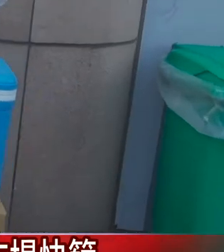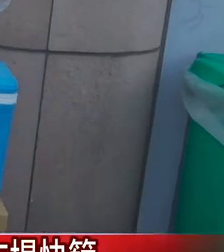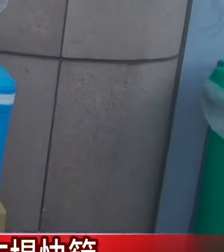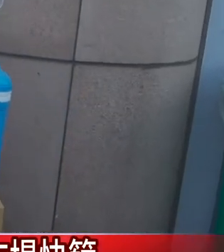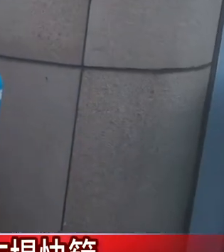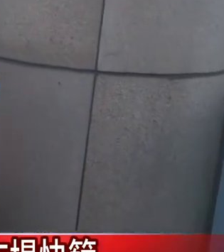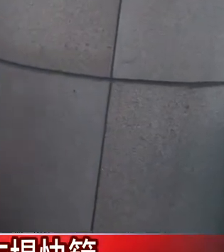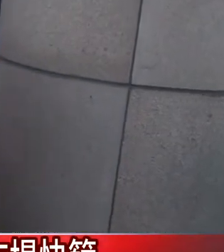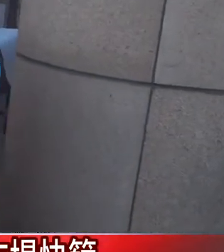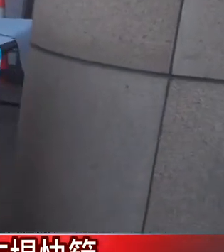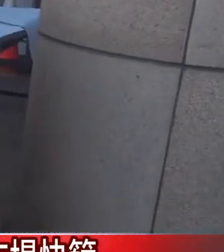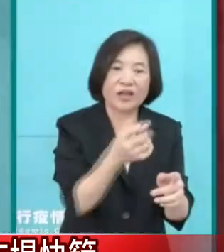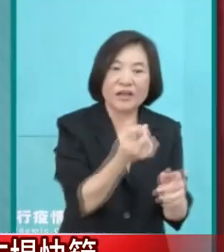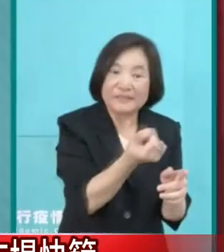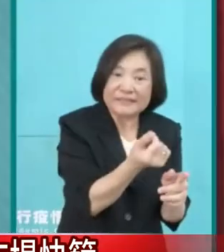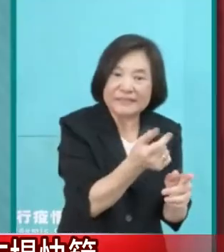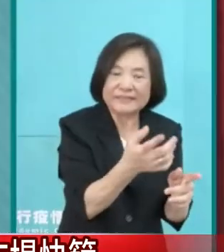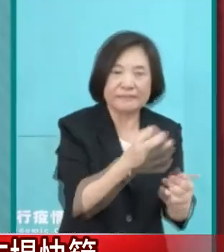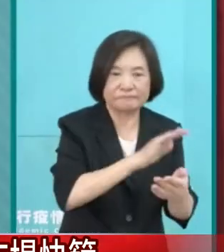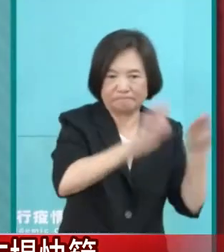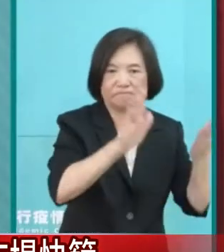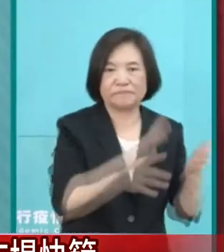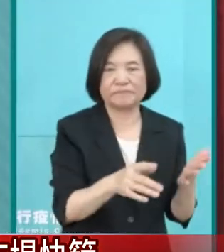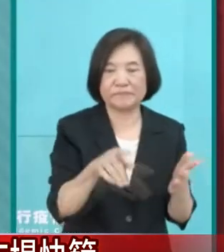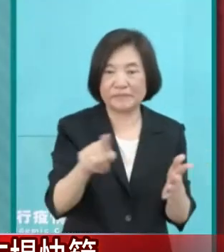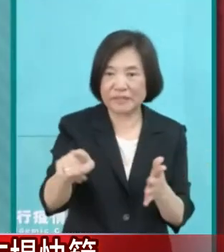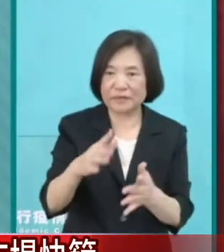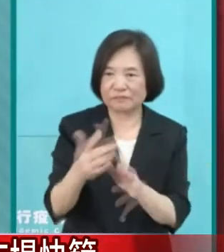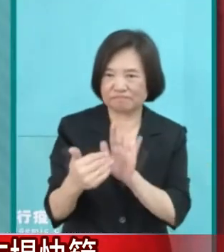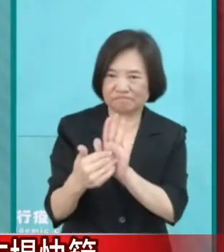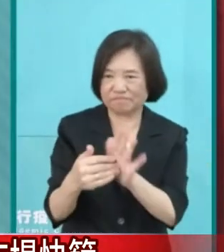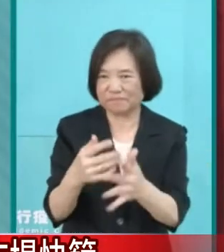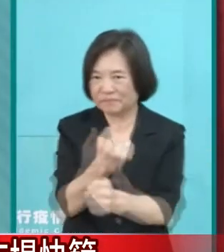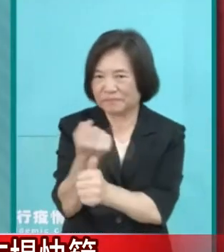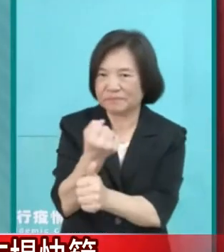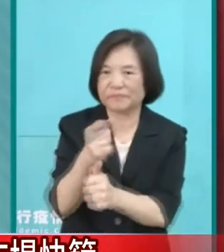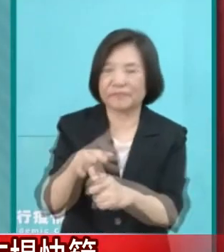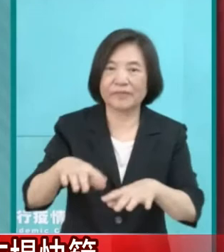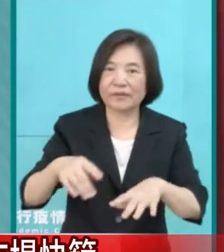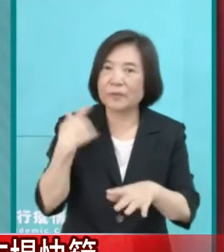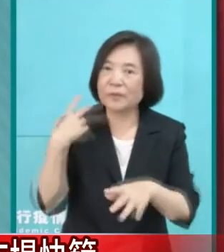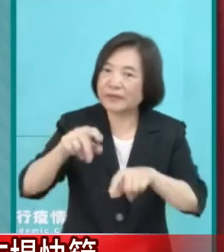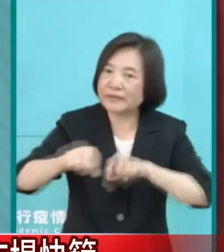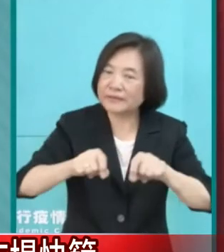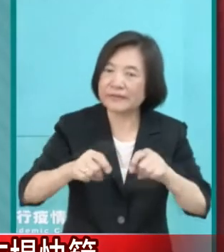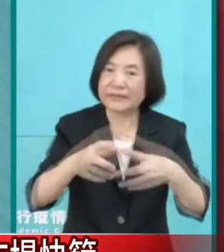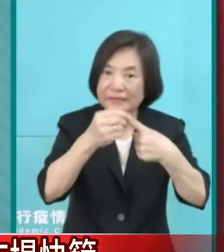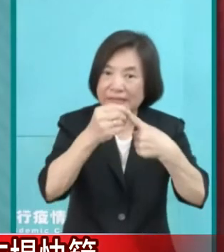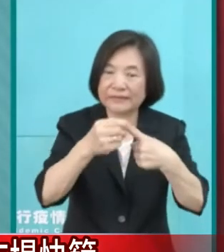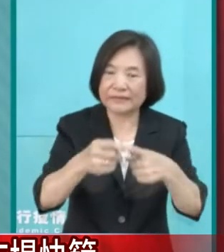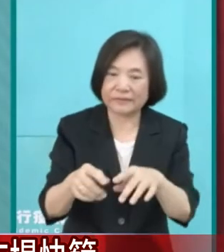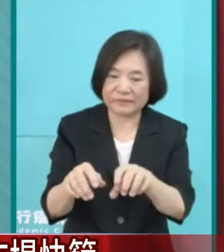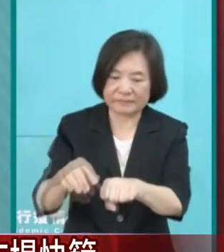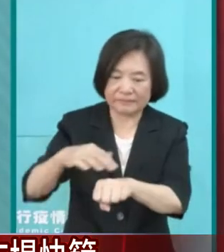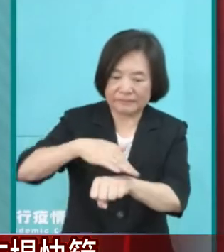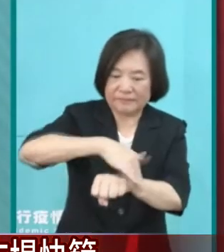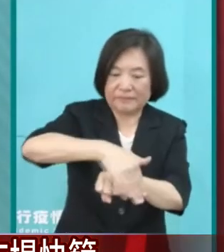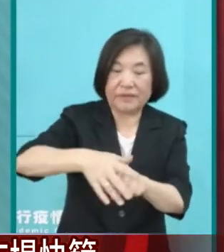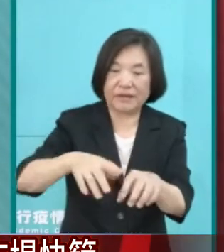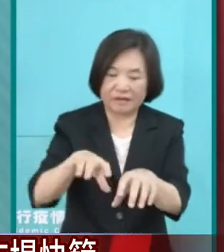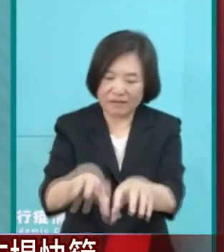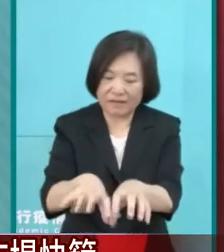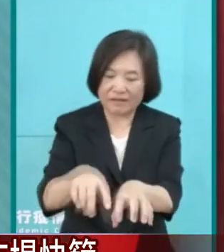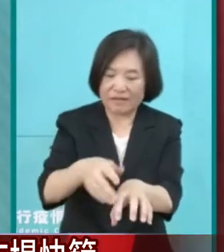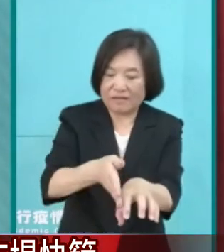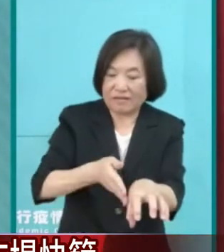案。 那在热区围堵的部分，我们当初提出的策略是，第一点，我们把边界围堵起来，第